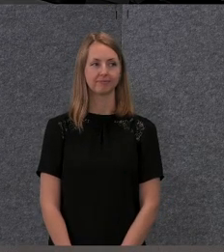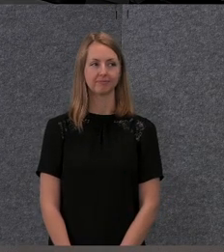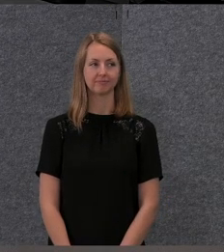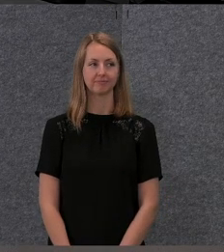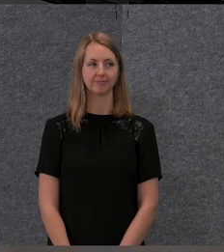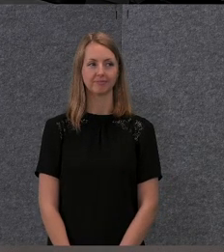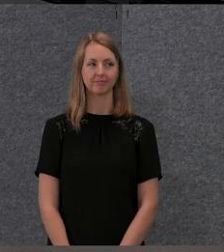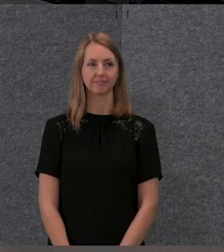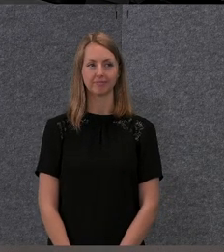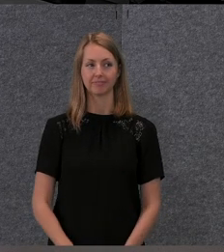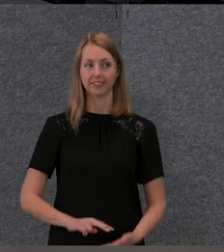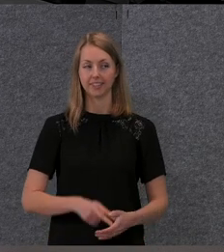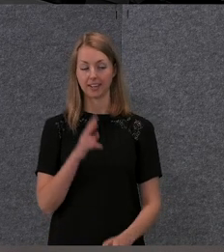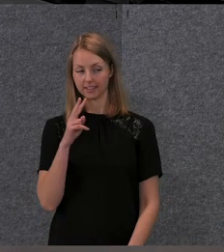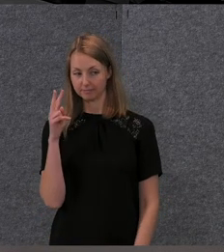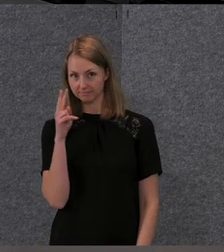Ein Blick in die Technik.